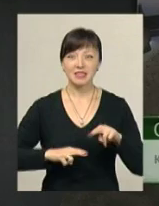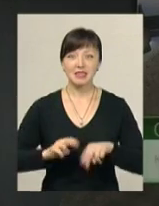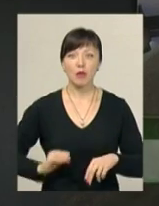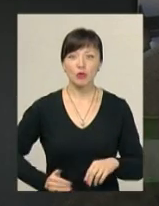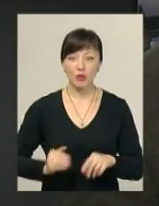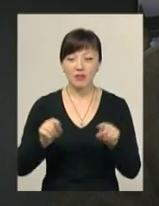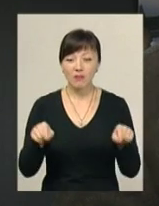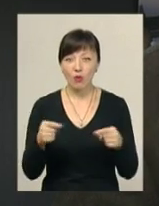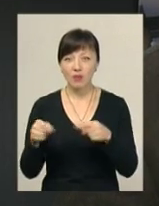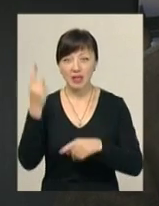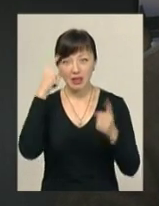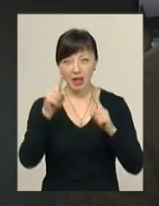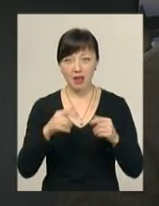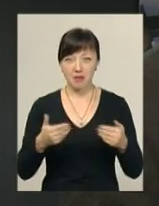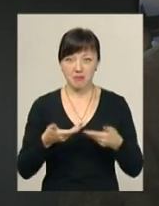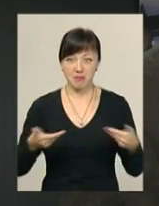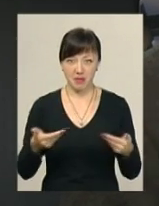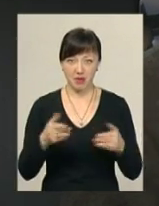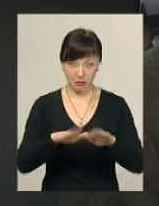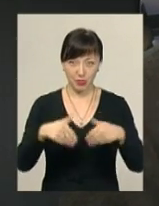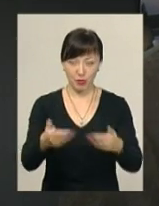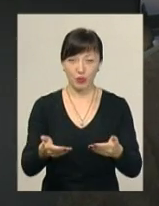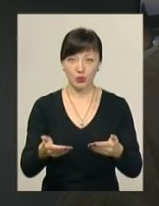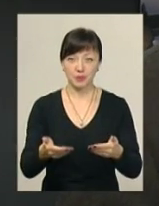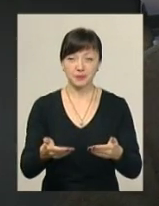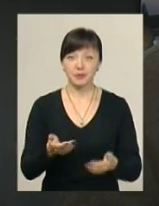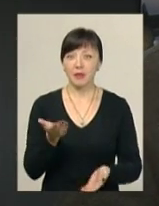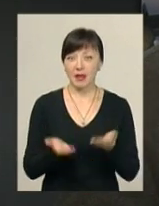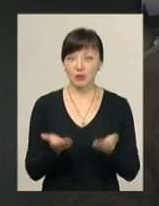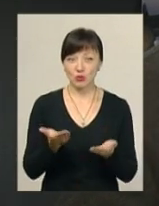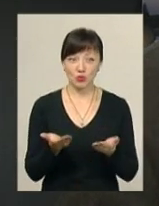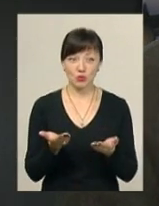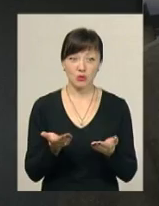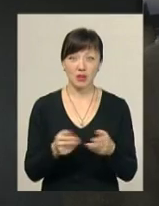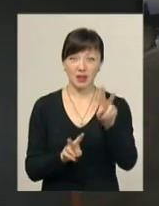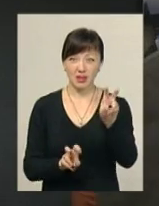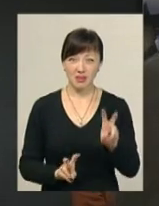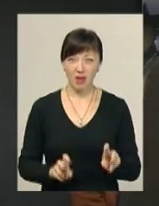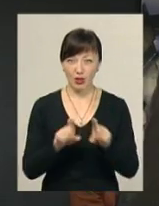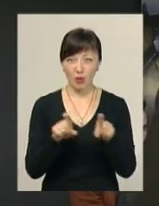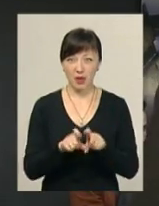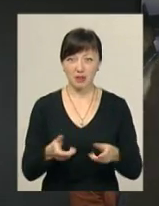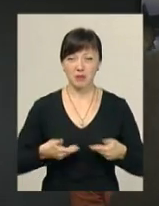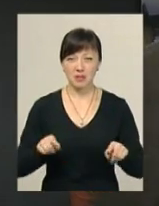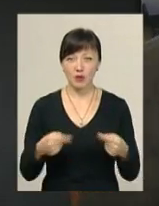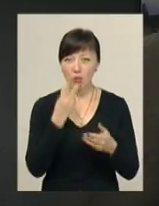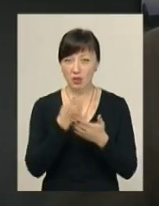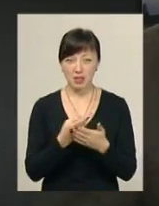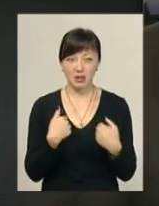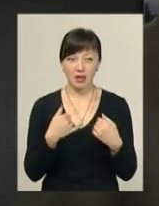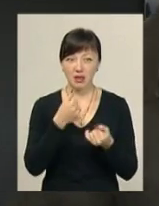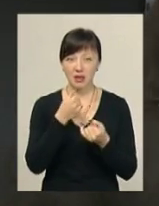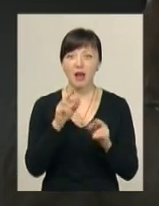забудовників відтворювати ті ідеї, які ми генеруємо. Тобто, якщо буду зараз називати всі об'єкти, які ми створили, і показати, як